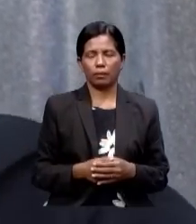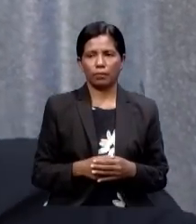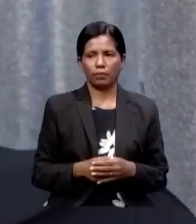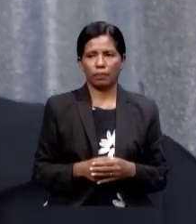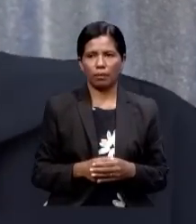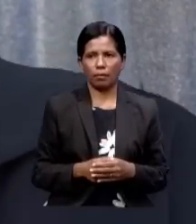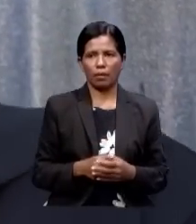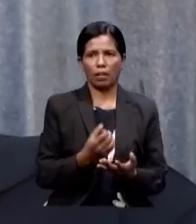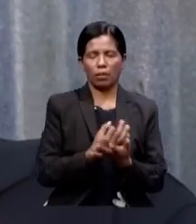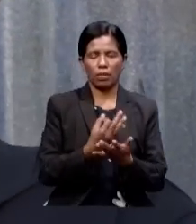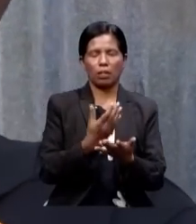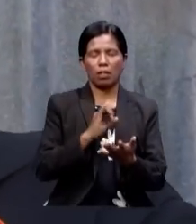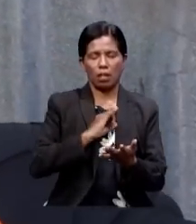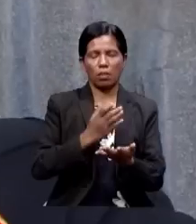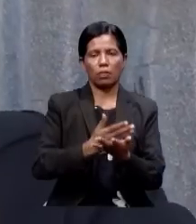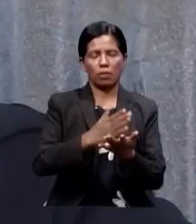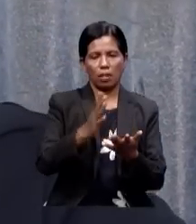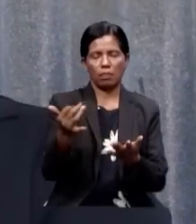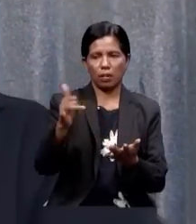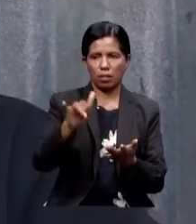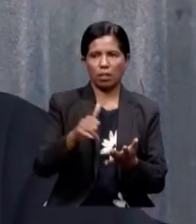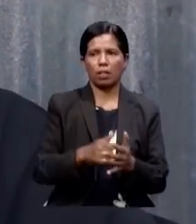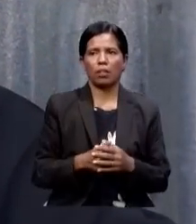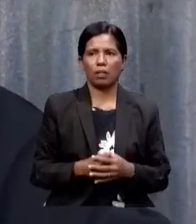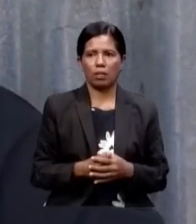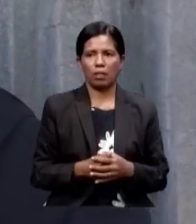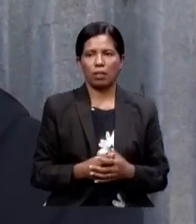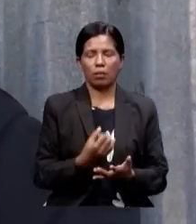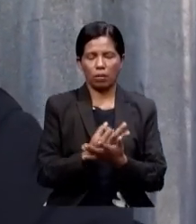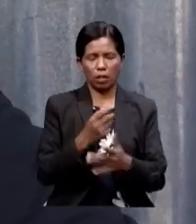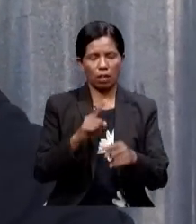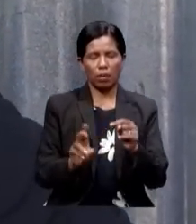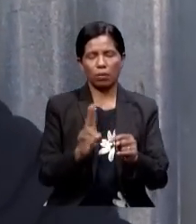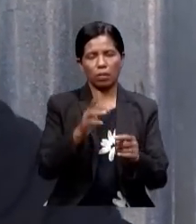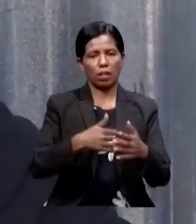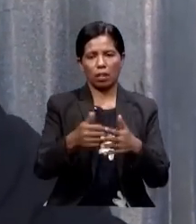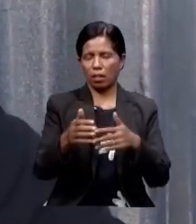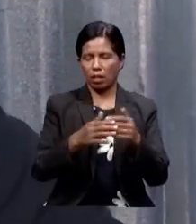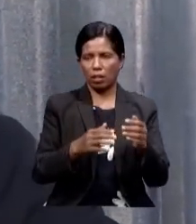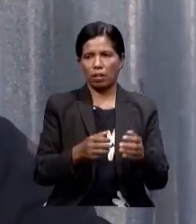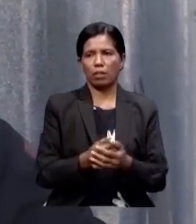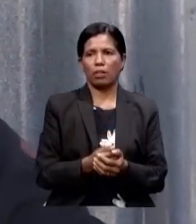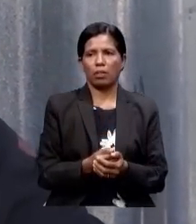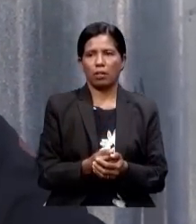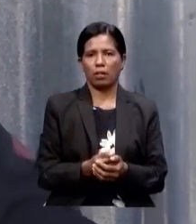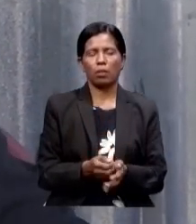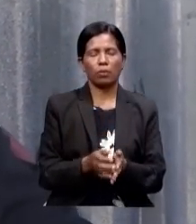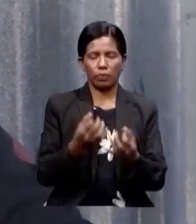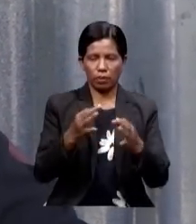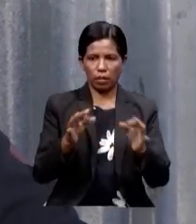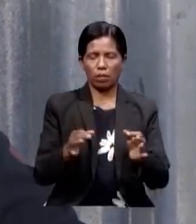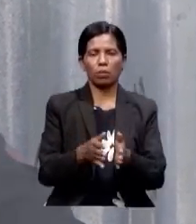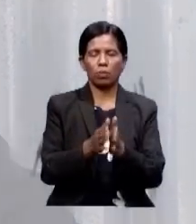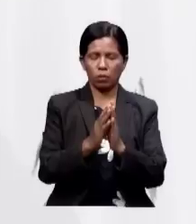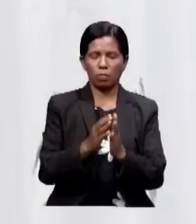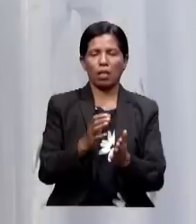ose pai basira ne pai osan beli gasta e osan e ne toho tu usupan mai au apo bal ko fali usuba ma lai